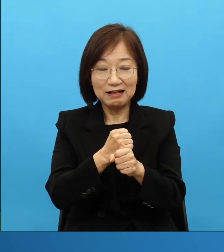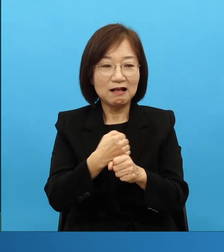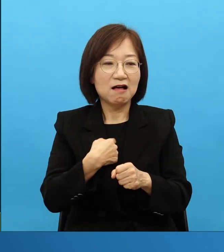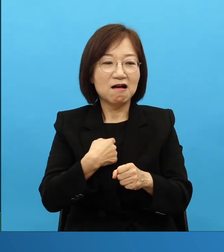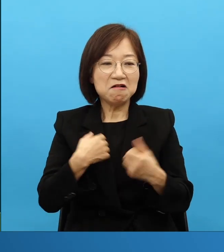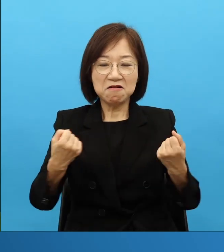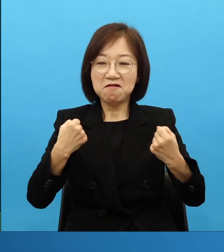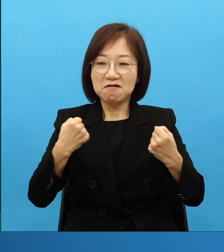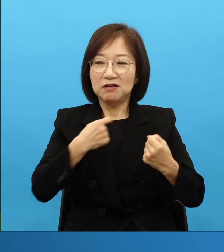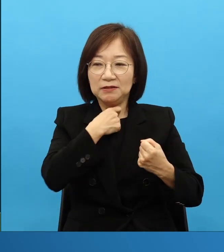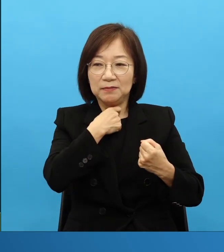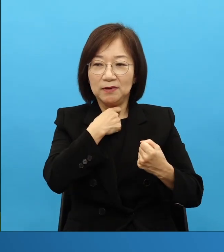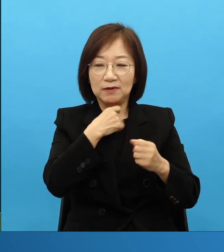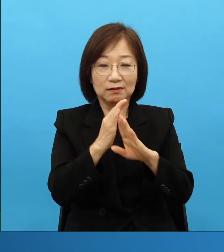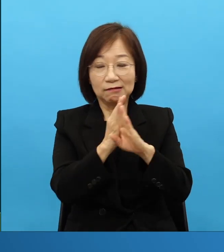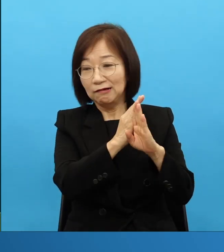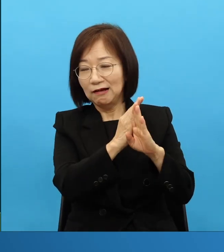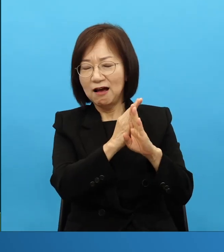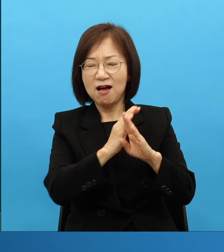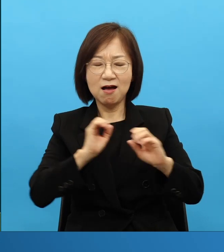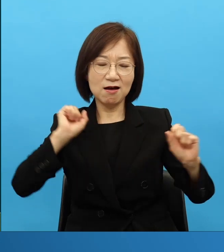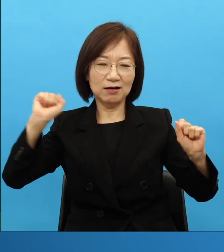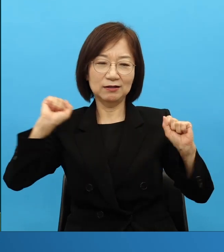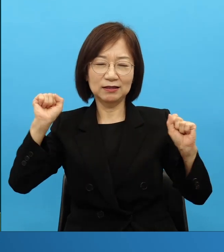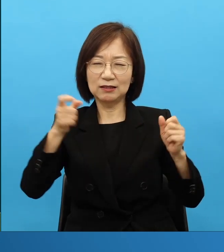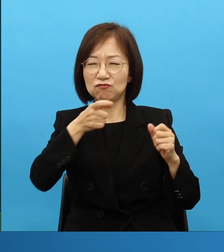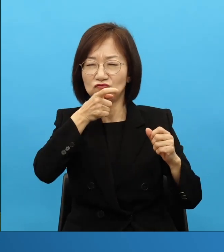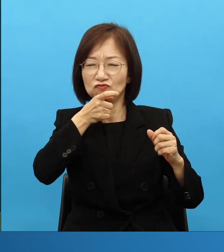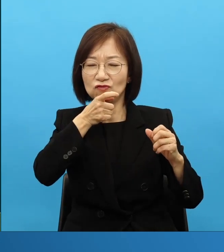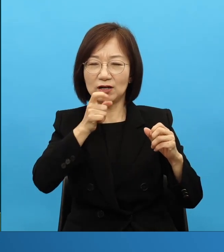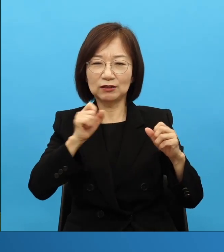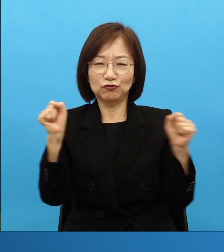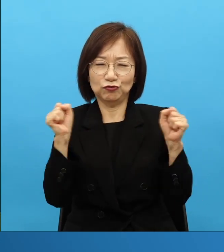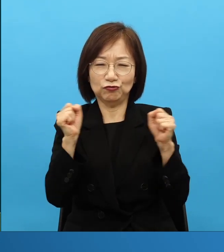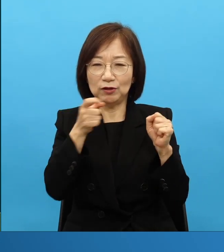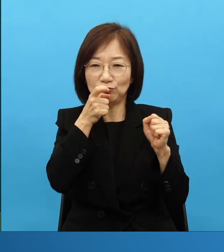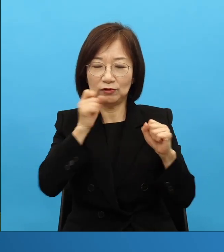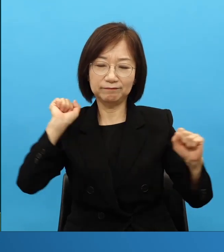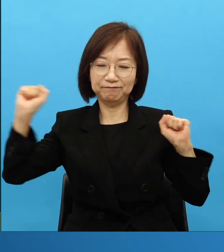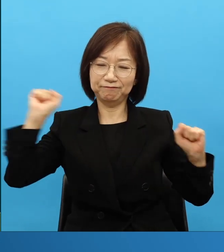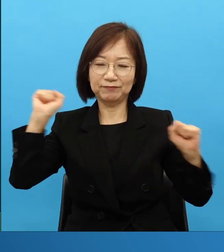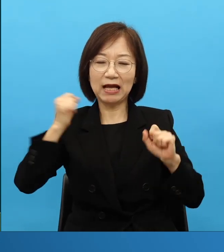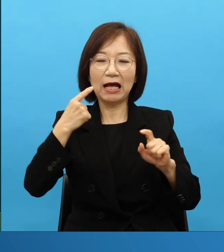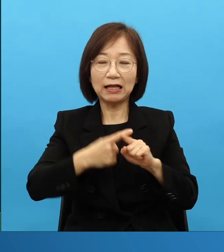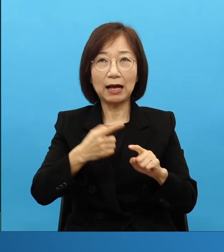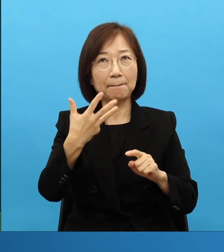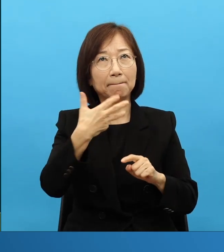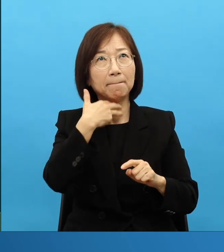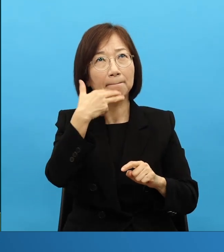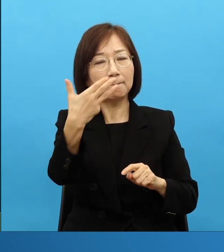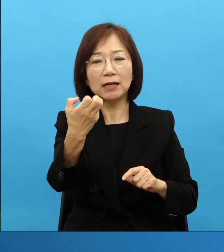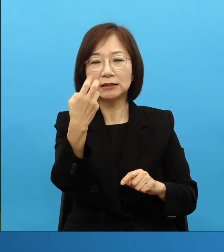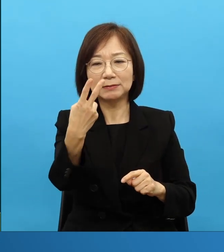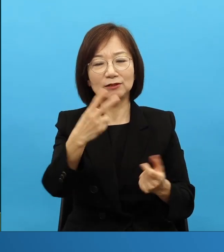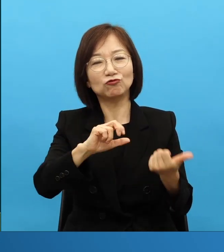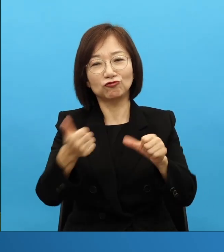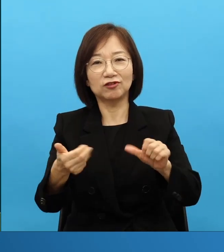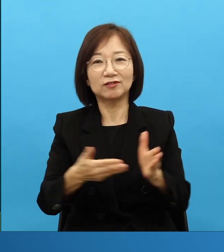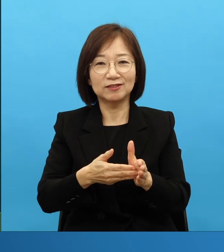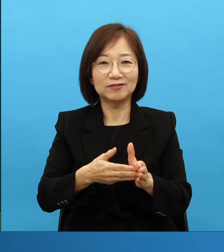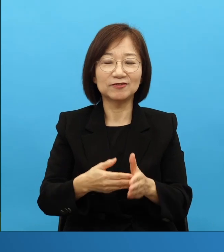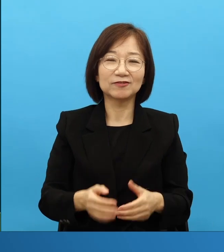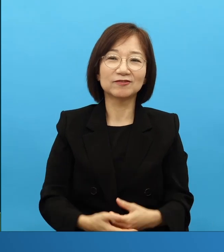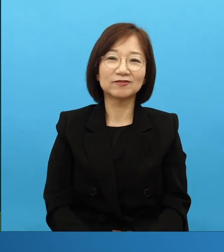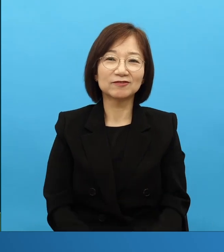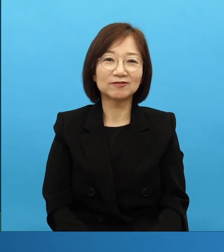82세에. But Schopenhauer, 속지 마세요. even though he wrote those words, lived a long time and finally died at the age of 82.